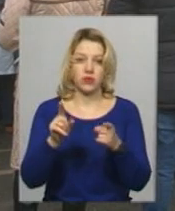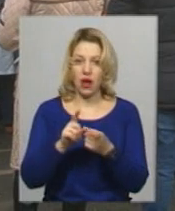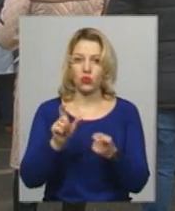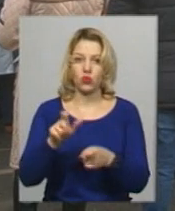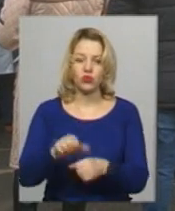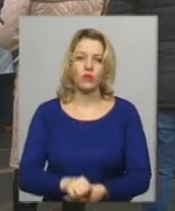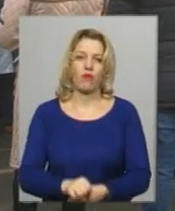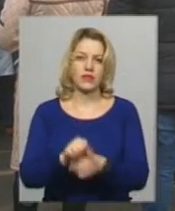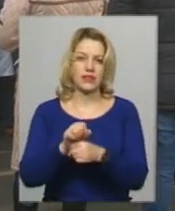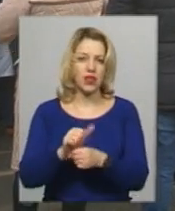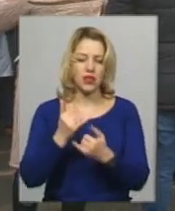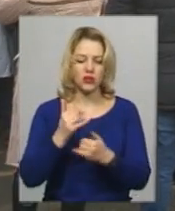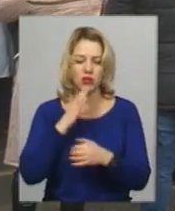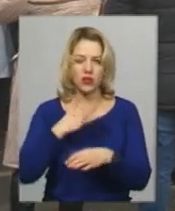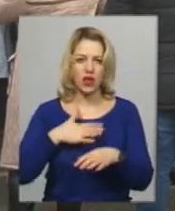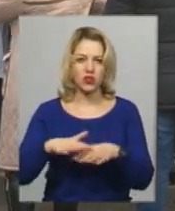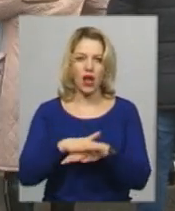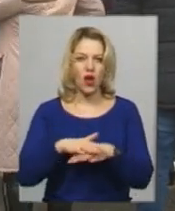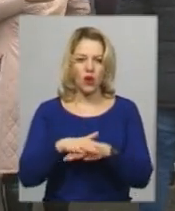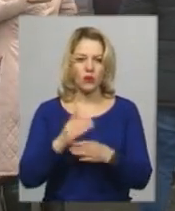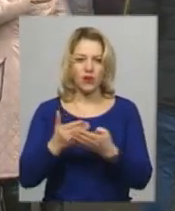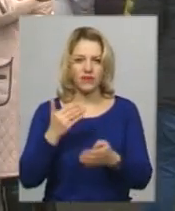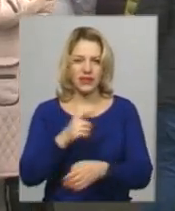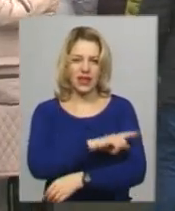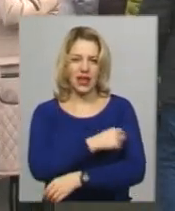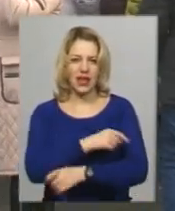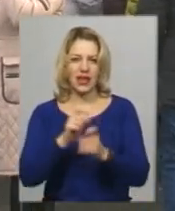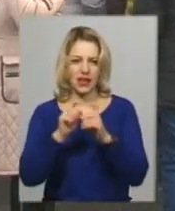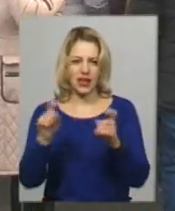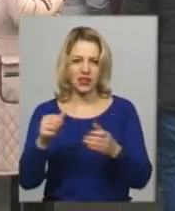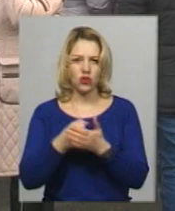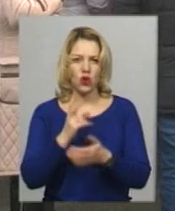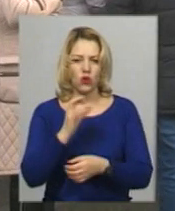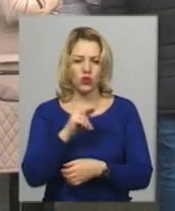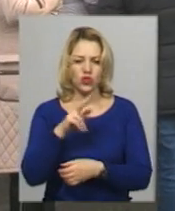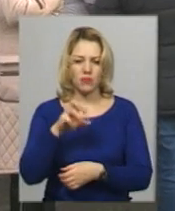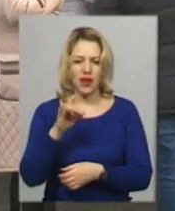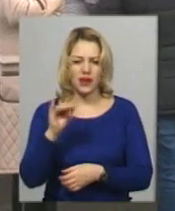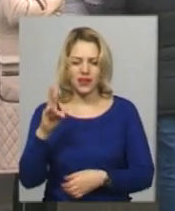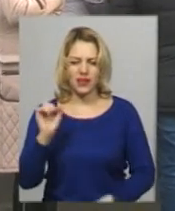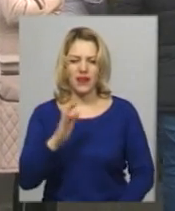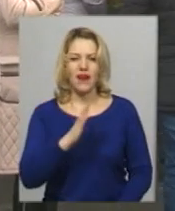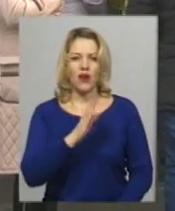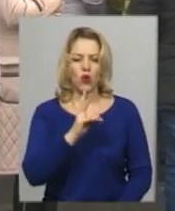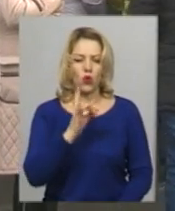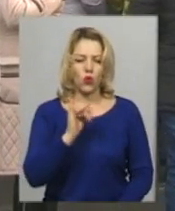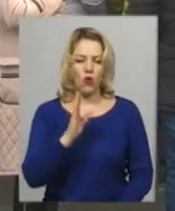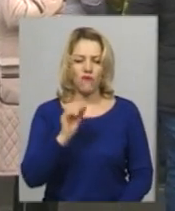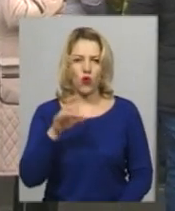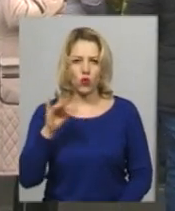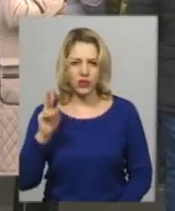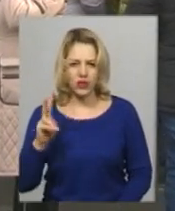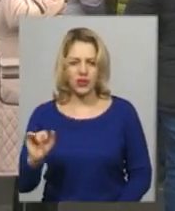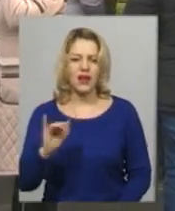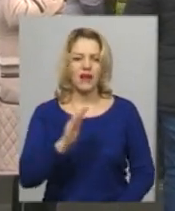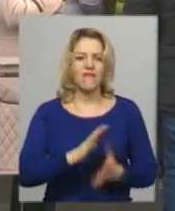Сьогодні наша громада від населеного пункту, від лікарні до Кучманівки, Криворудки, Великої Медведівки, це до 40 кілометрів.